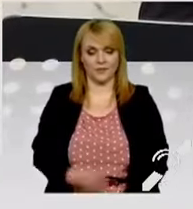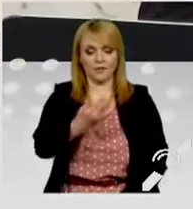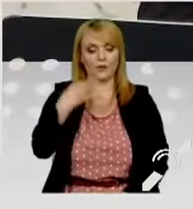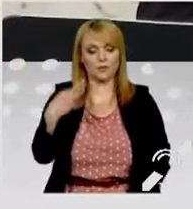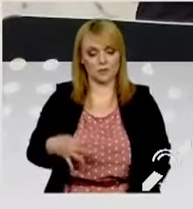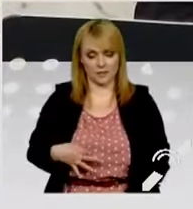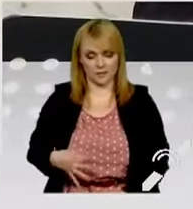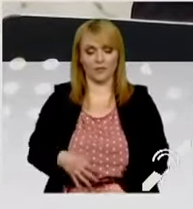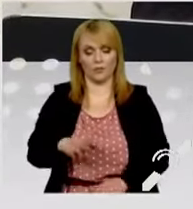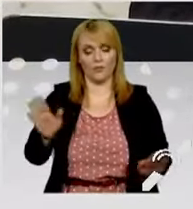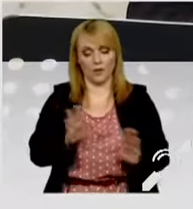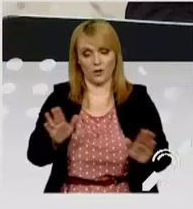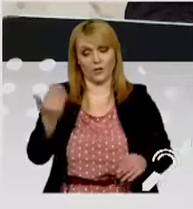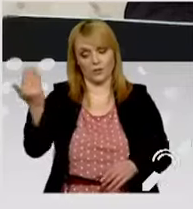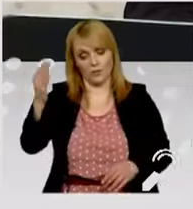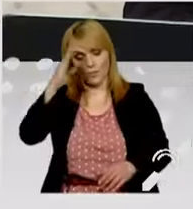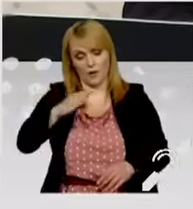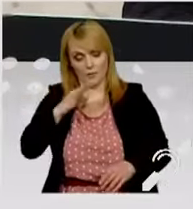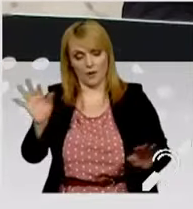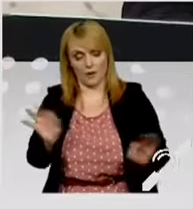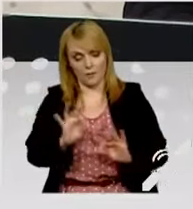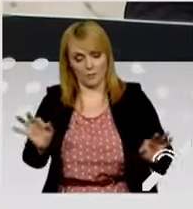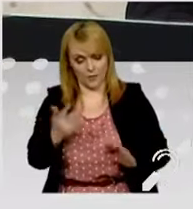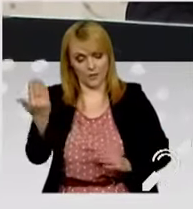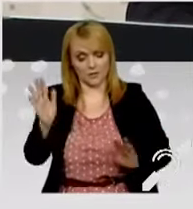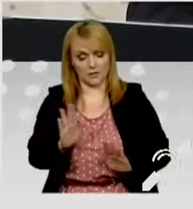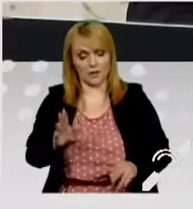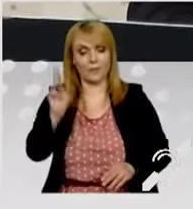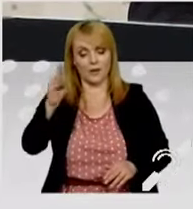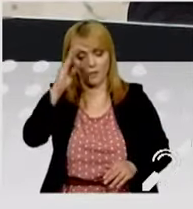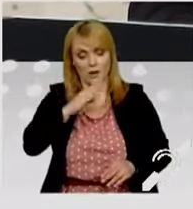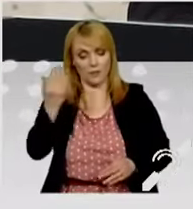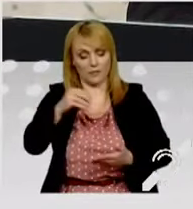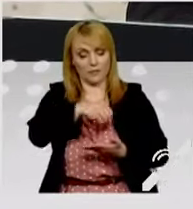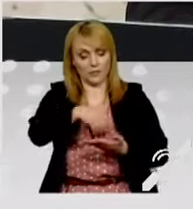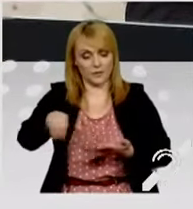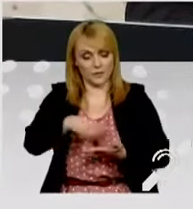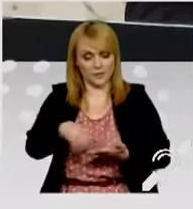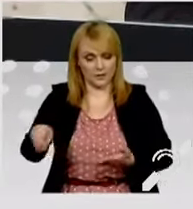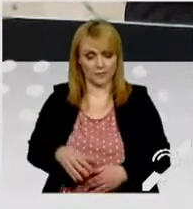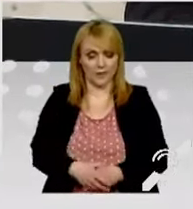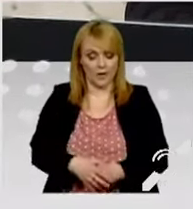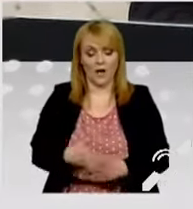din tocmai ne-am ales cu...